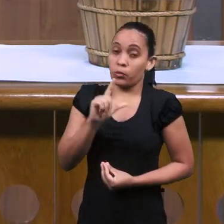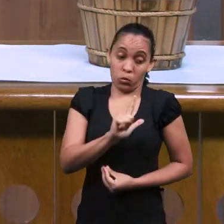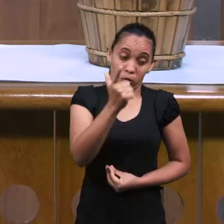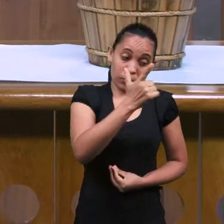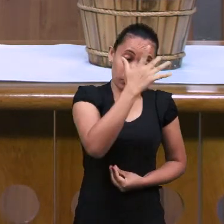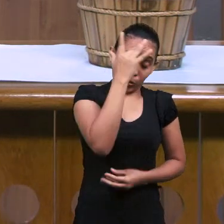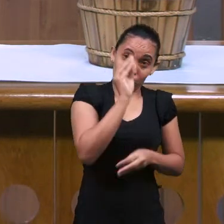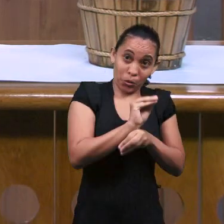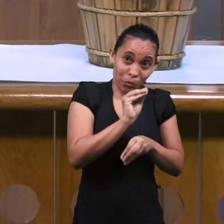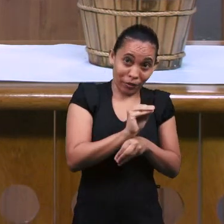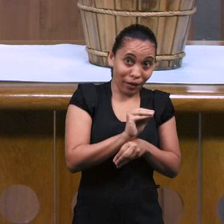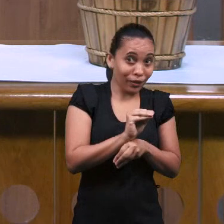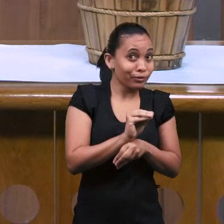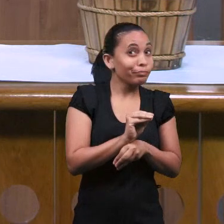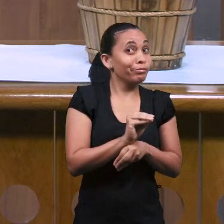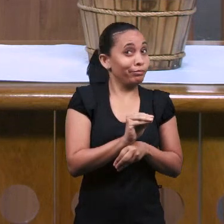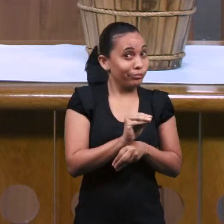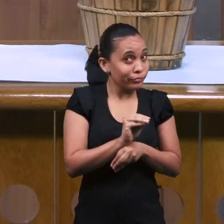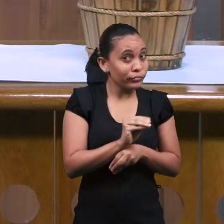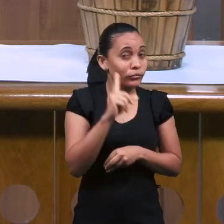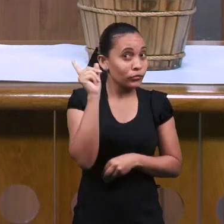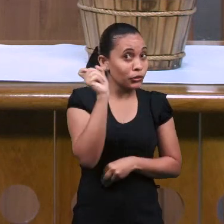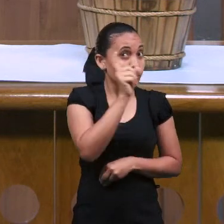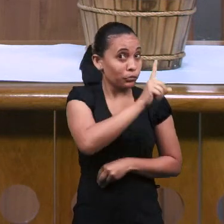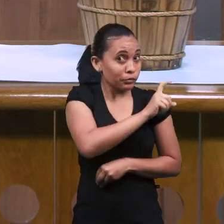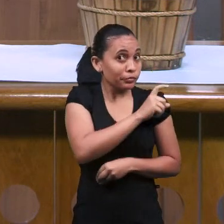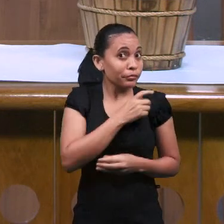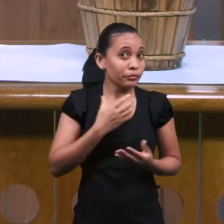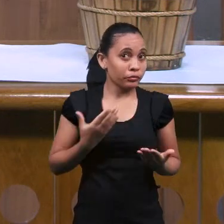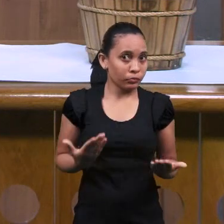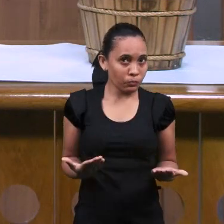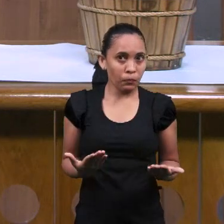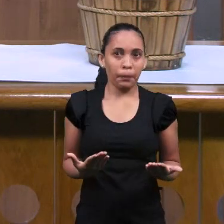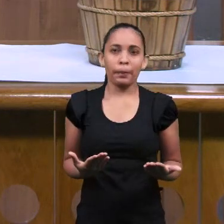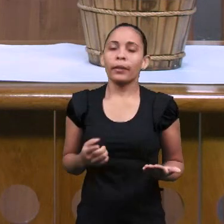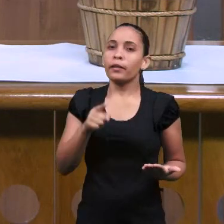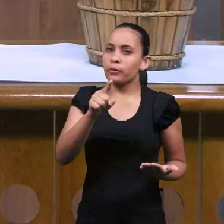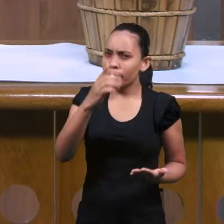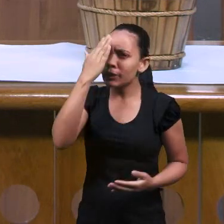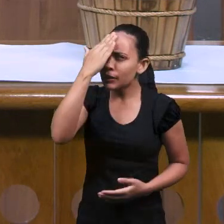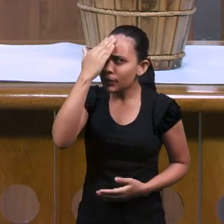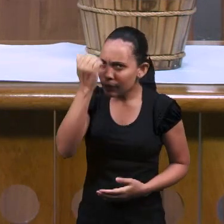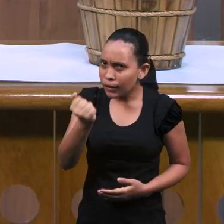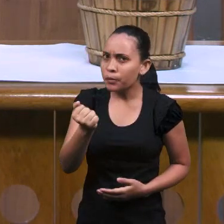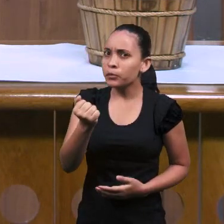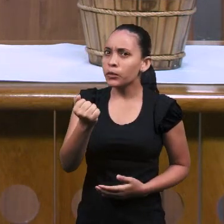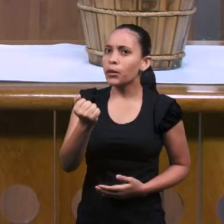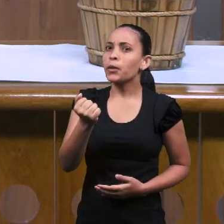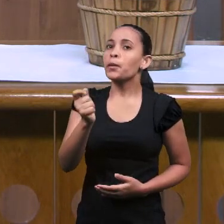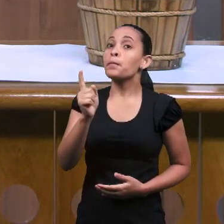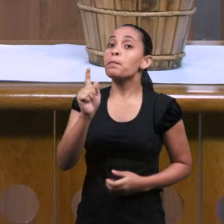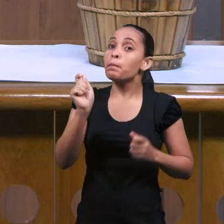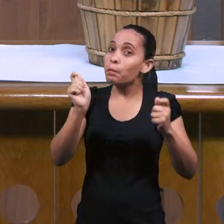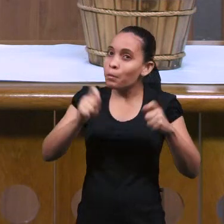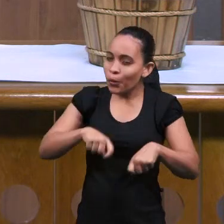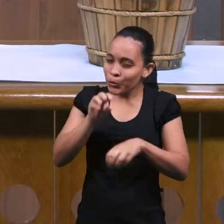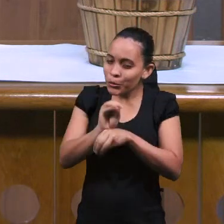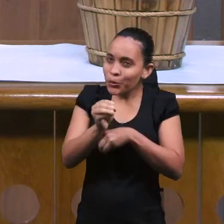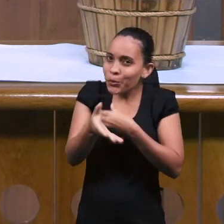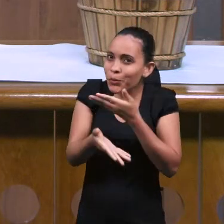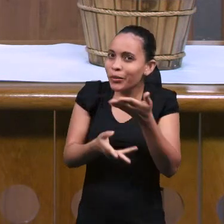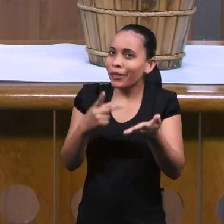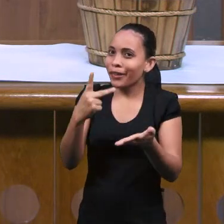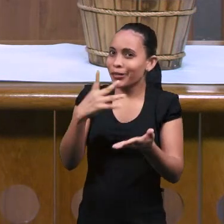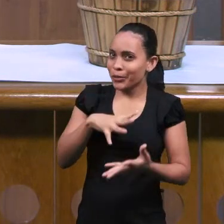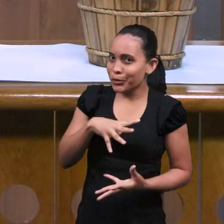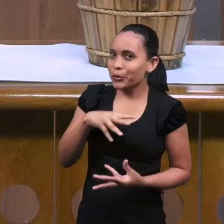de la sienne. Mais vous savez, celui qui peut prendre soin de votre âme, le seul, c'est le Seigneur. Donc nous